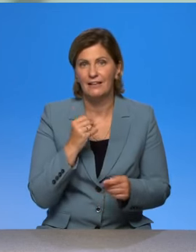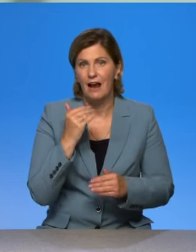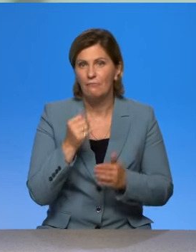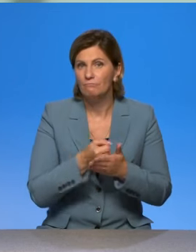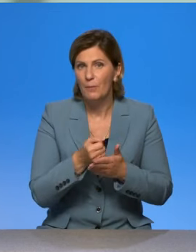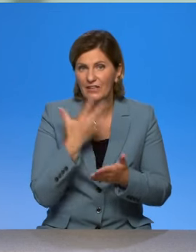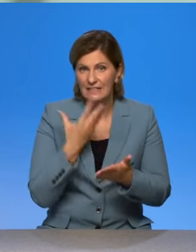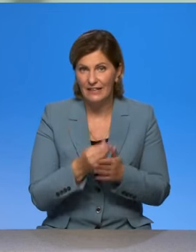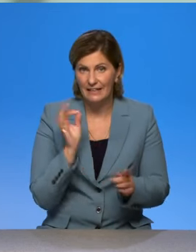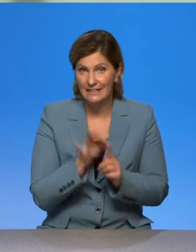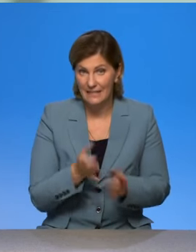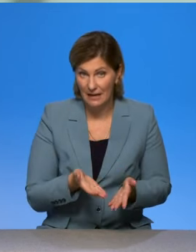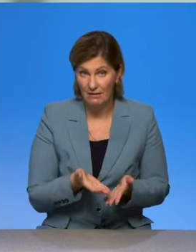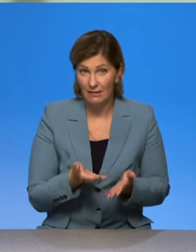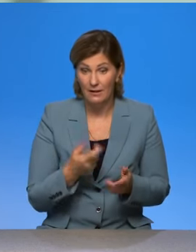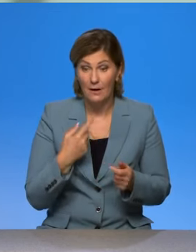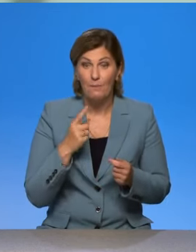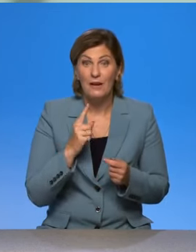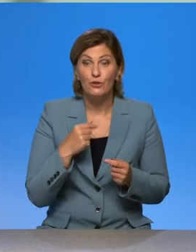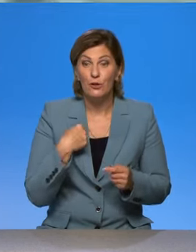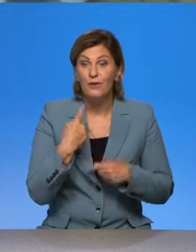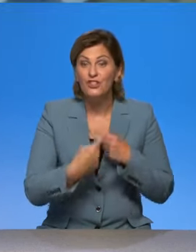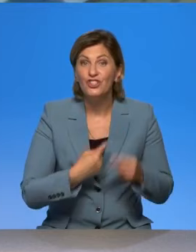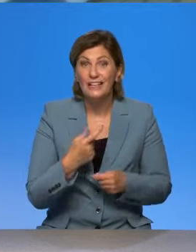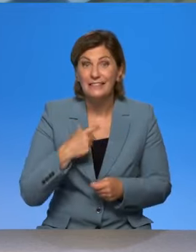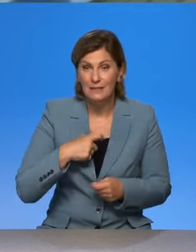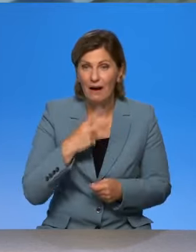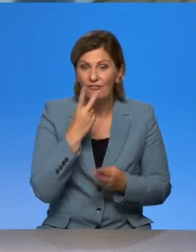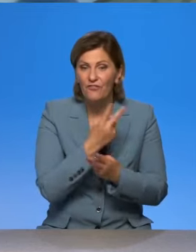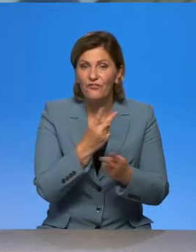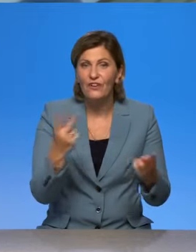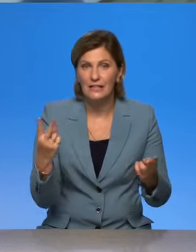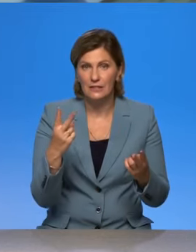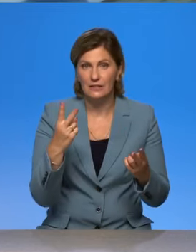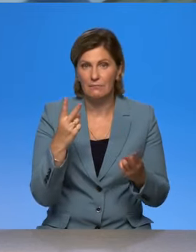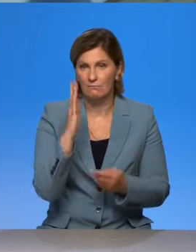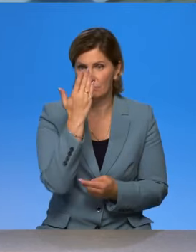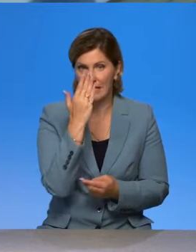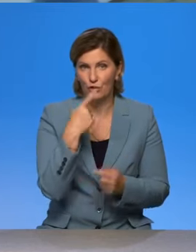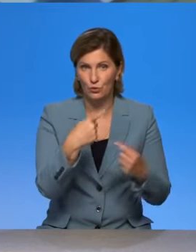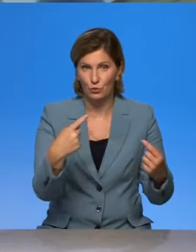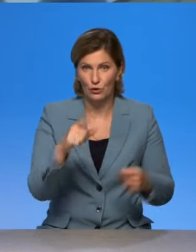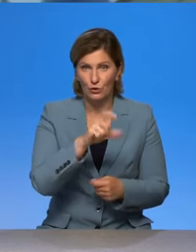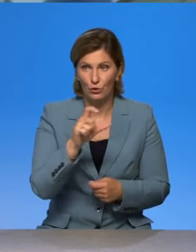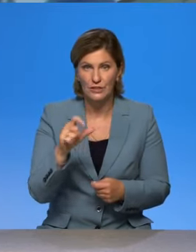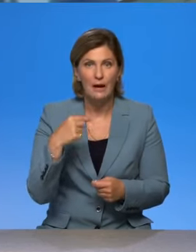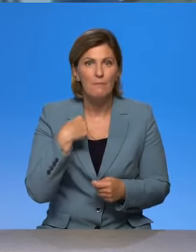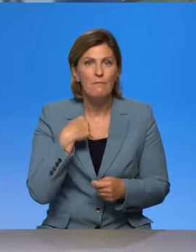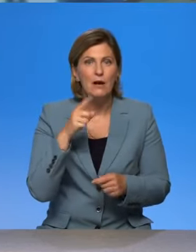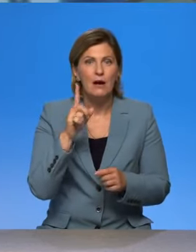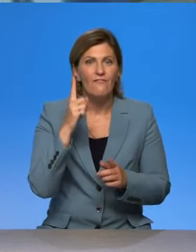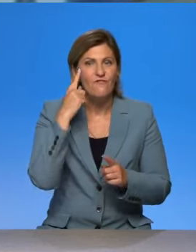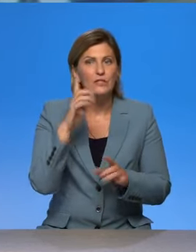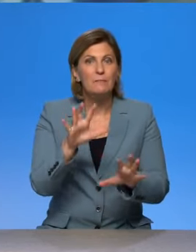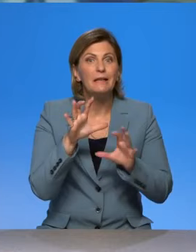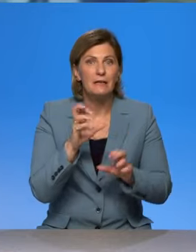позицию доверия, потому что через себя мы смотрим, как в зеркало, в других людей. Мы склонны их идентифицировать так же, как себя, то есть